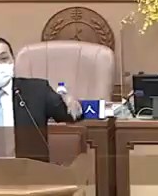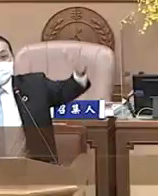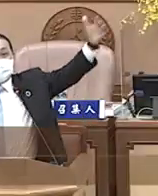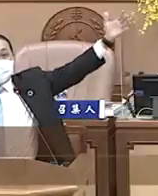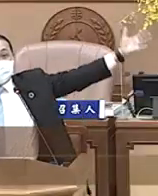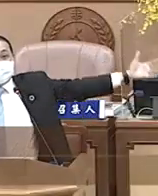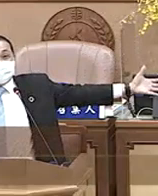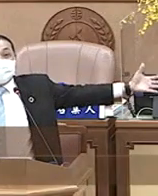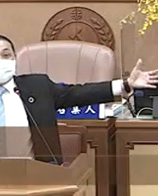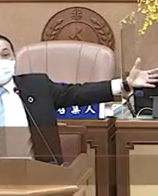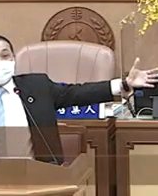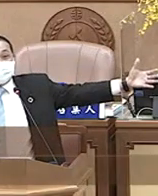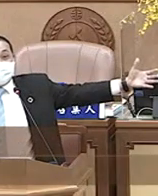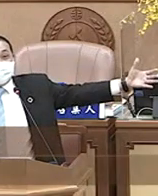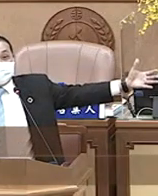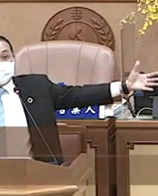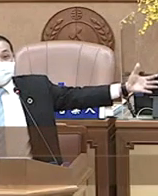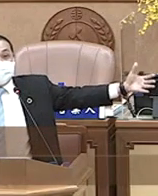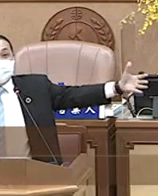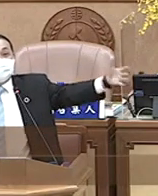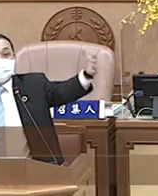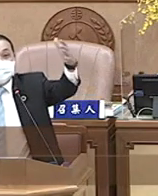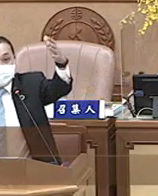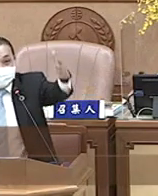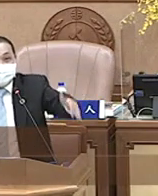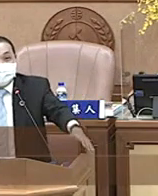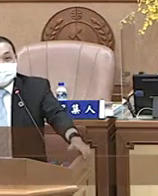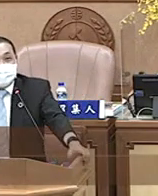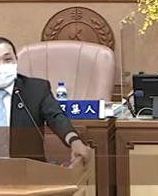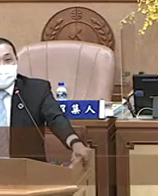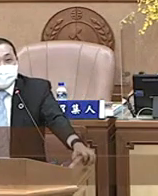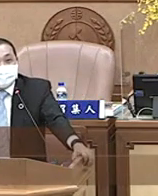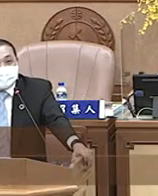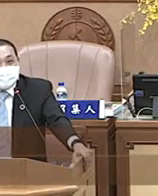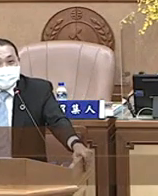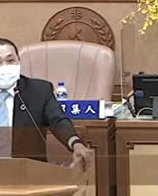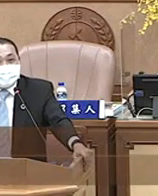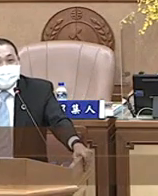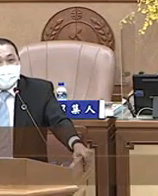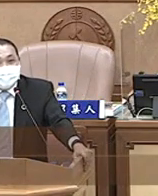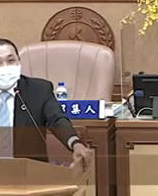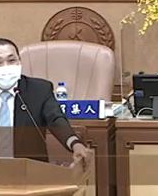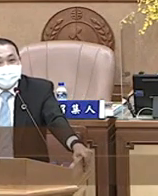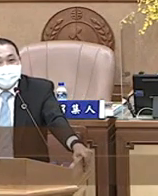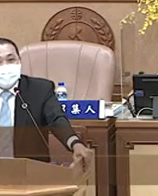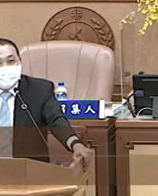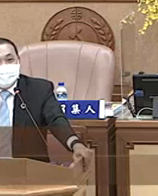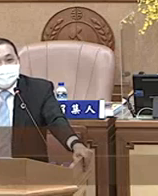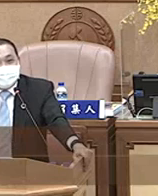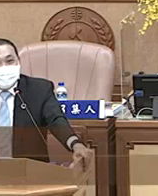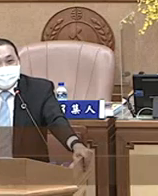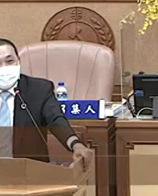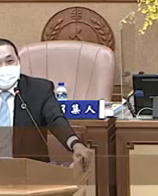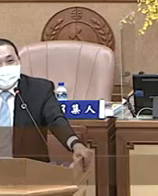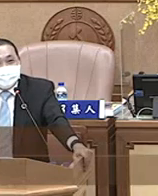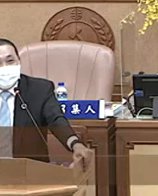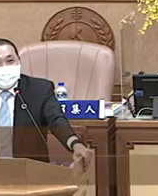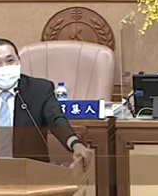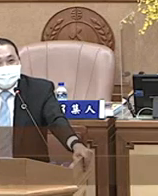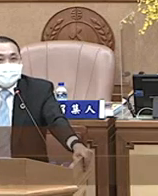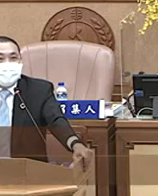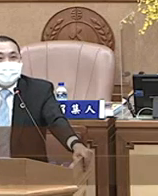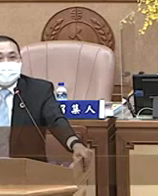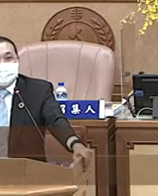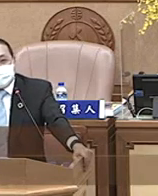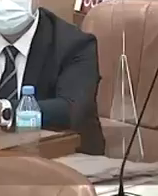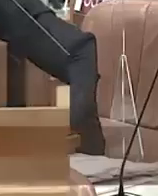啊，我一个比较大的概念来， 好， 来包含所有的意见嘛。 谢市长。那个实在时间宝贵哦，